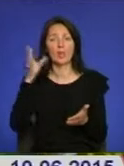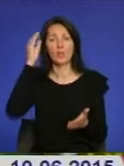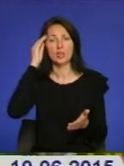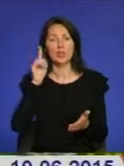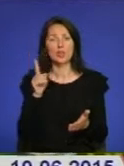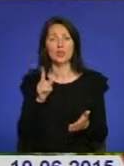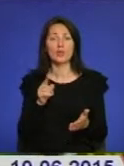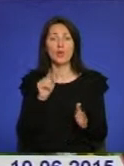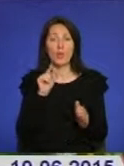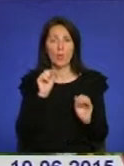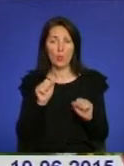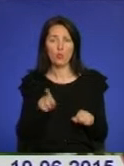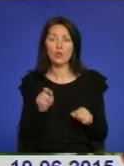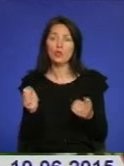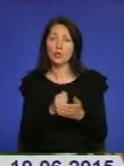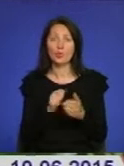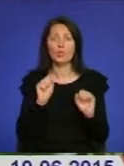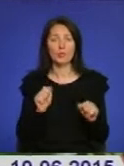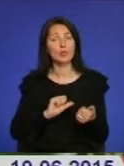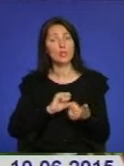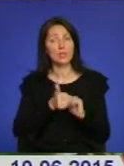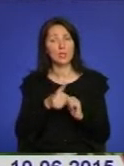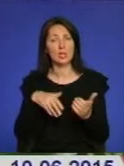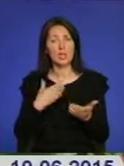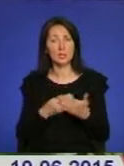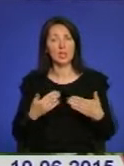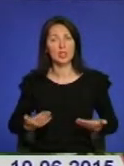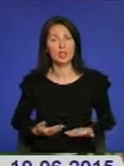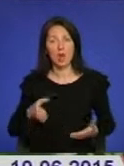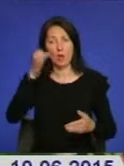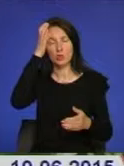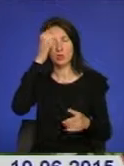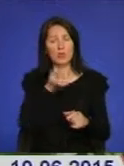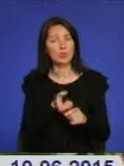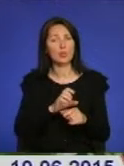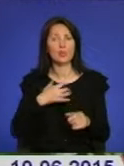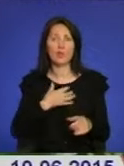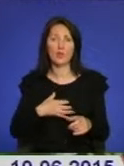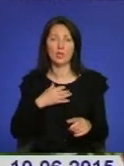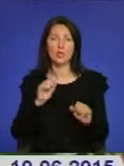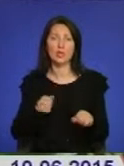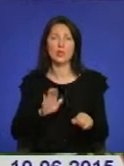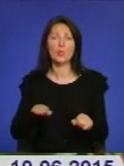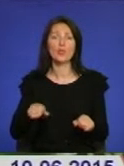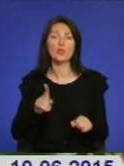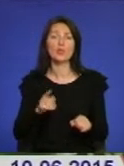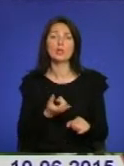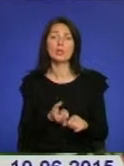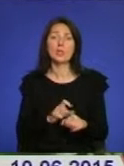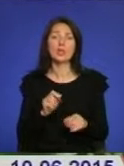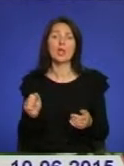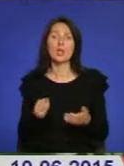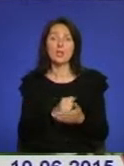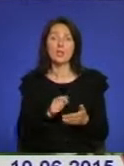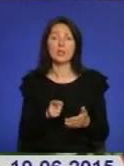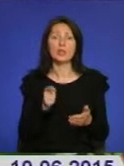вони можуть чогось добитися і можуть змінити своє життя. Освіта – це дуже важливо. І можуть потім щось більшого досягти, ніж